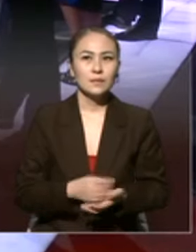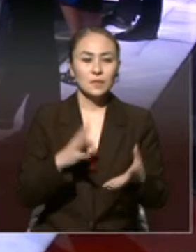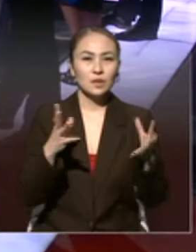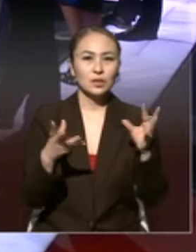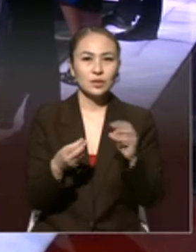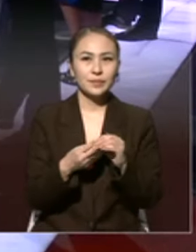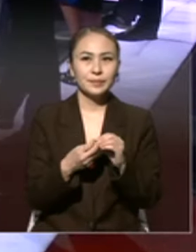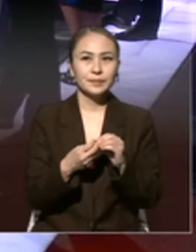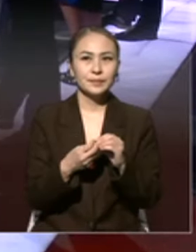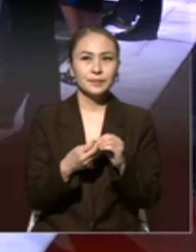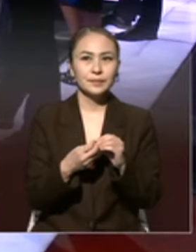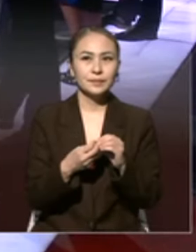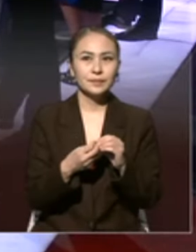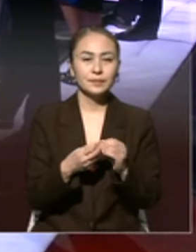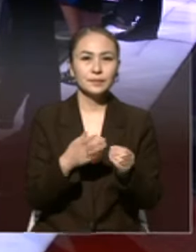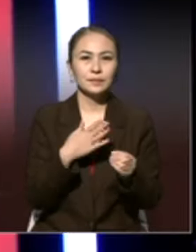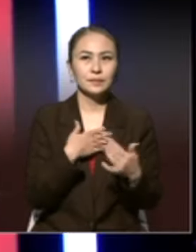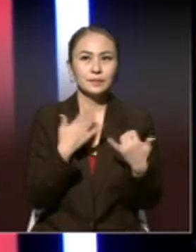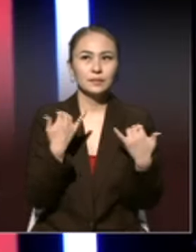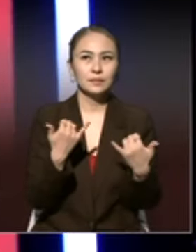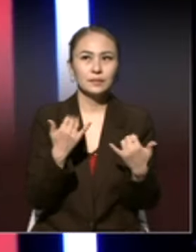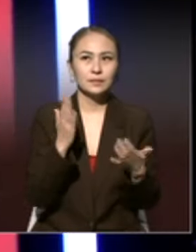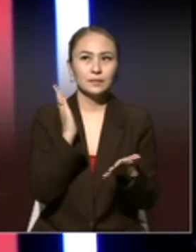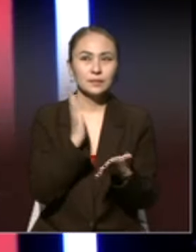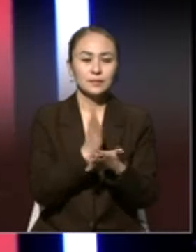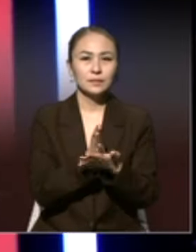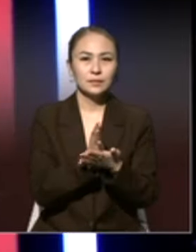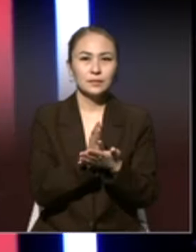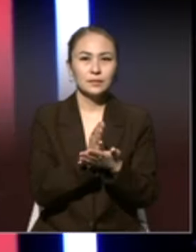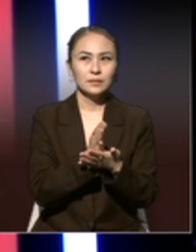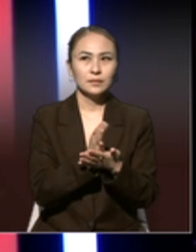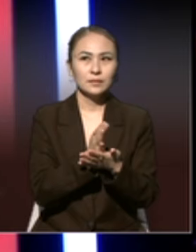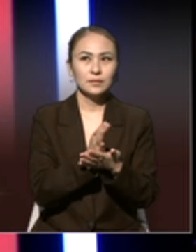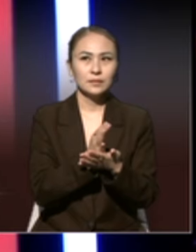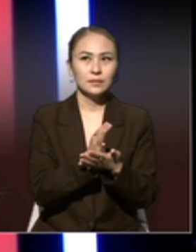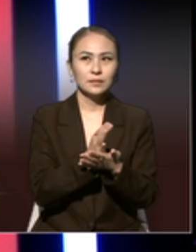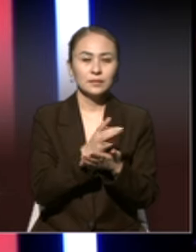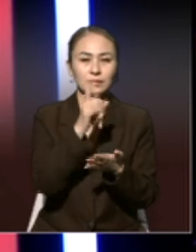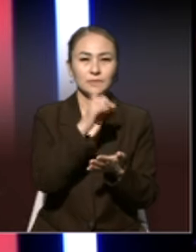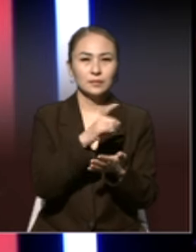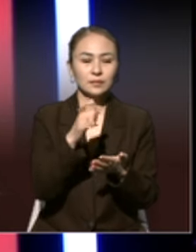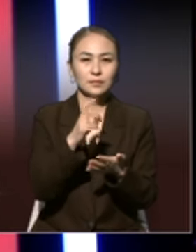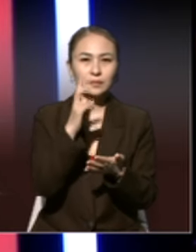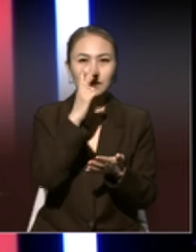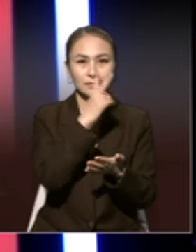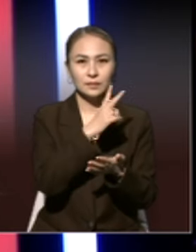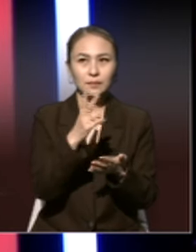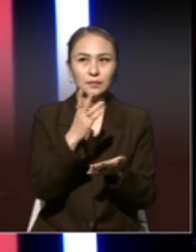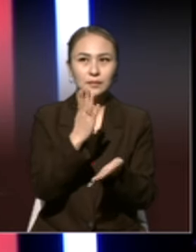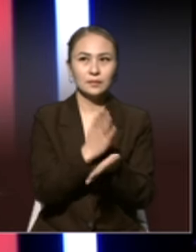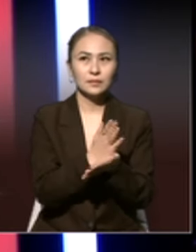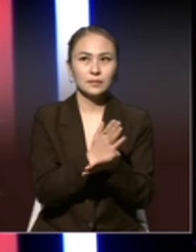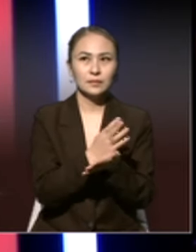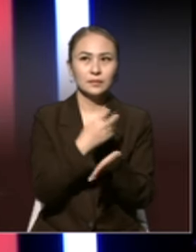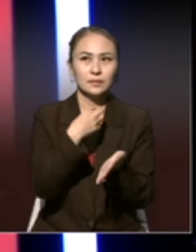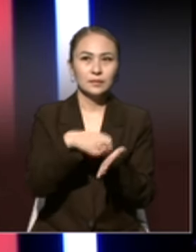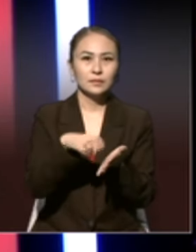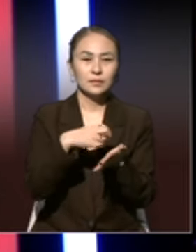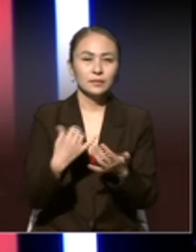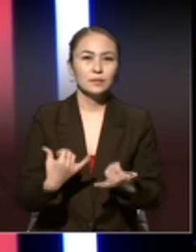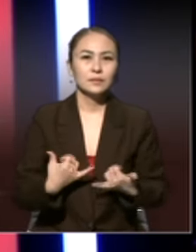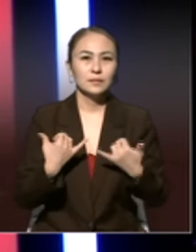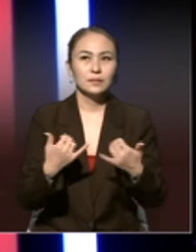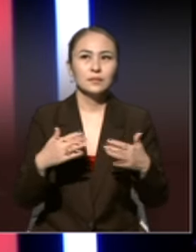Жалпы бізге қазір енді тікелей эфирге оқырмандарымыздан, көрермендерімізден мынандай ұсыныс келіп